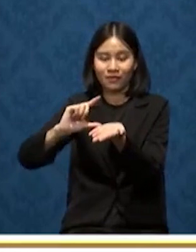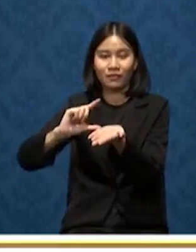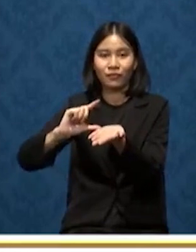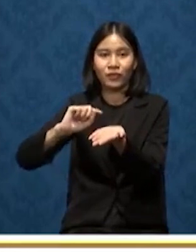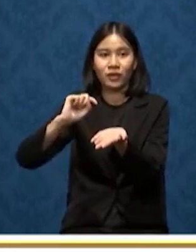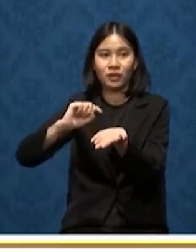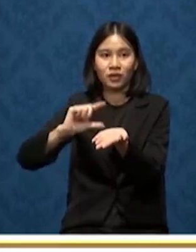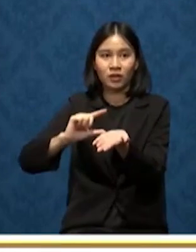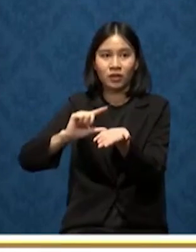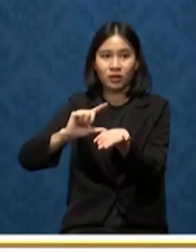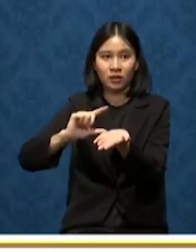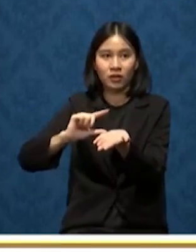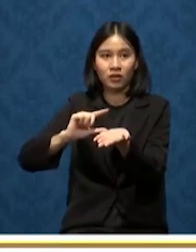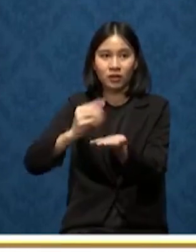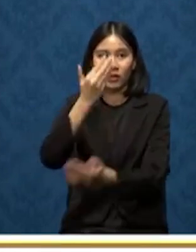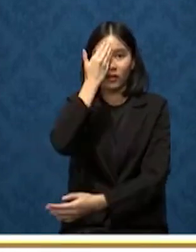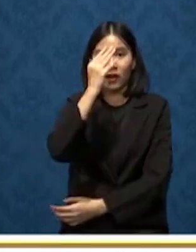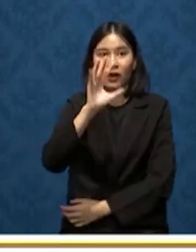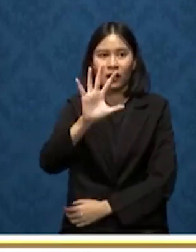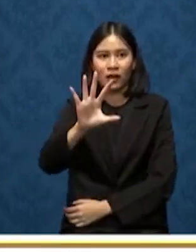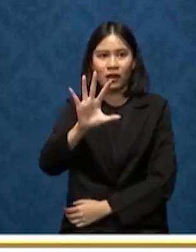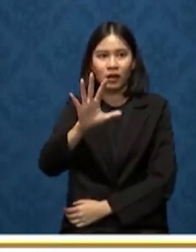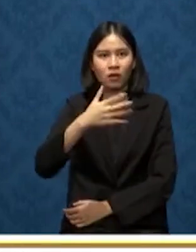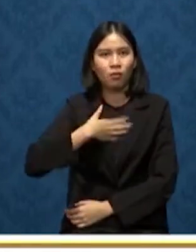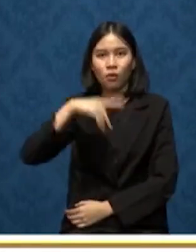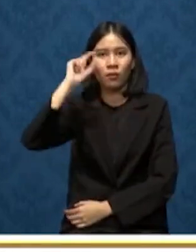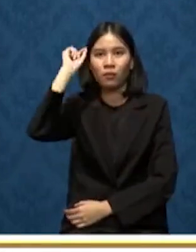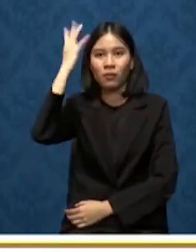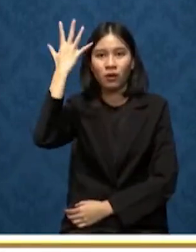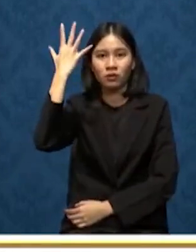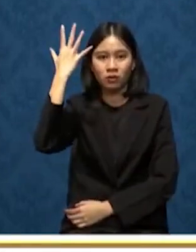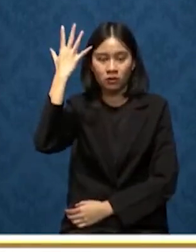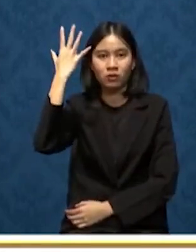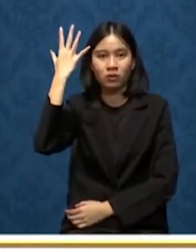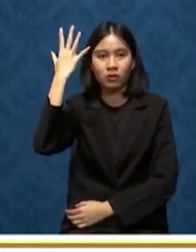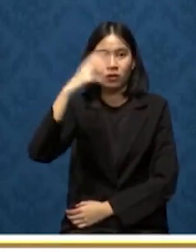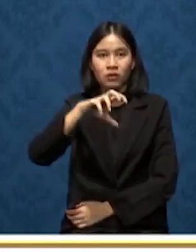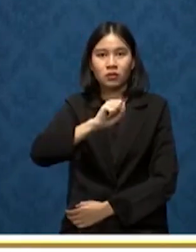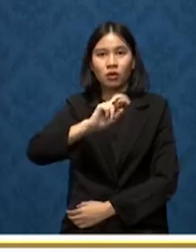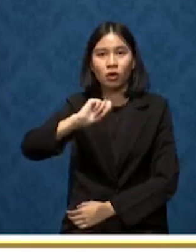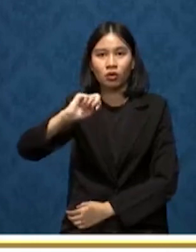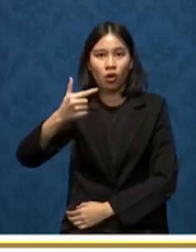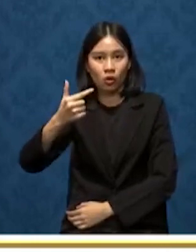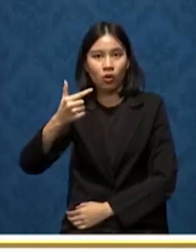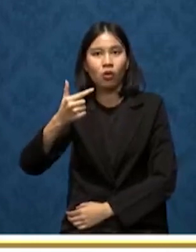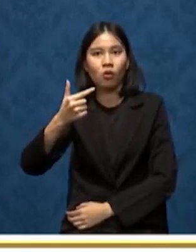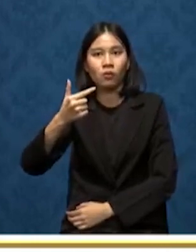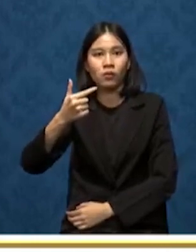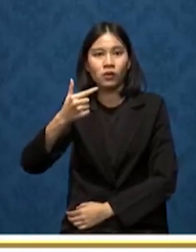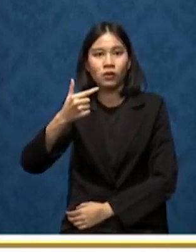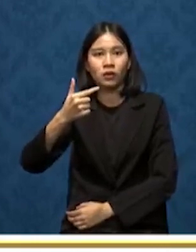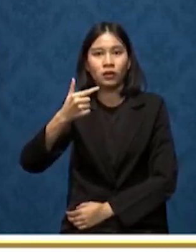ท่หยิบมาดูข้างหน้า 5ผมไม่เข้าใจเลยครับว่าสํานักกริศธีกา